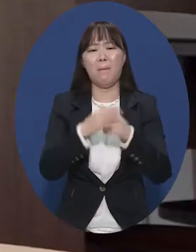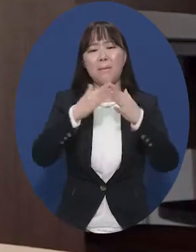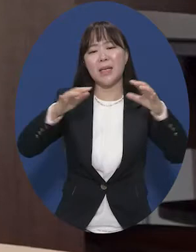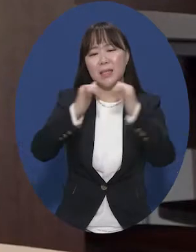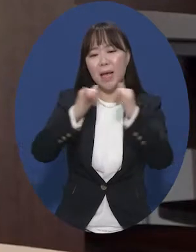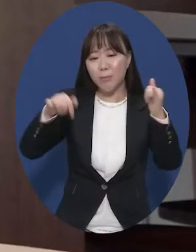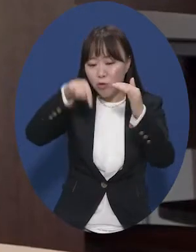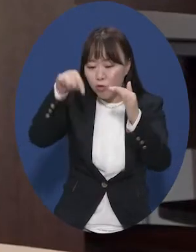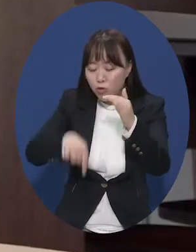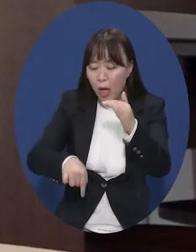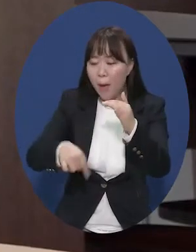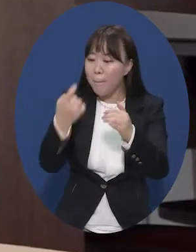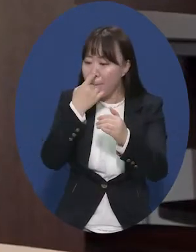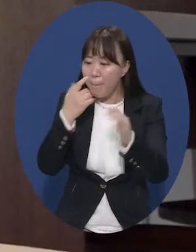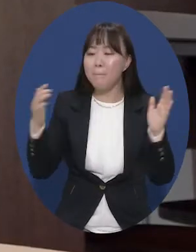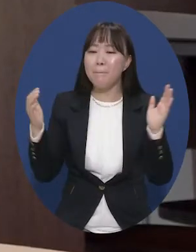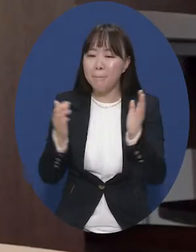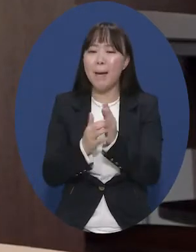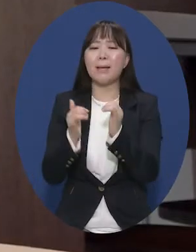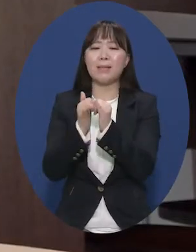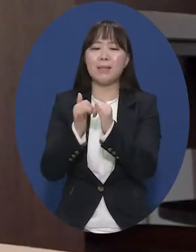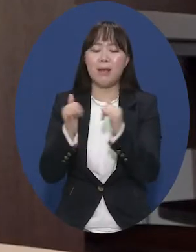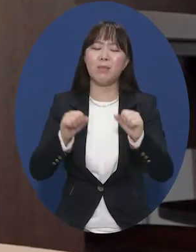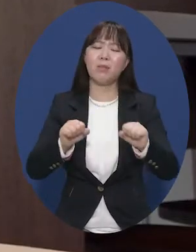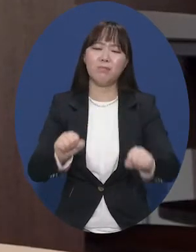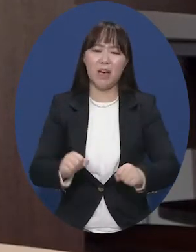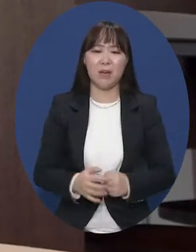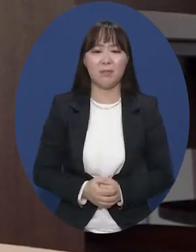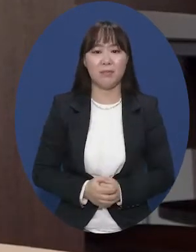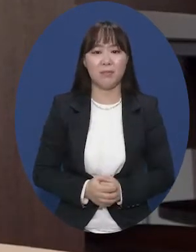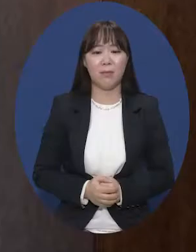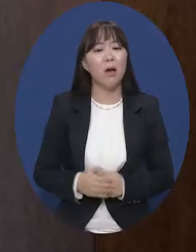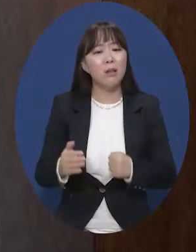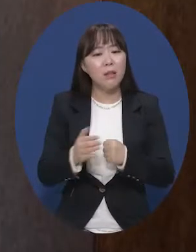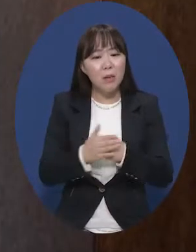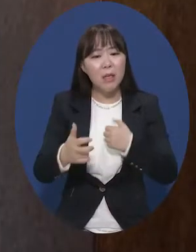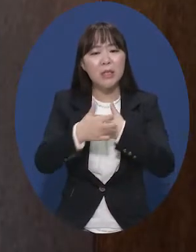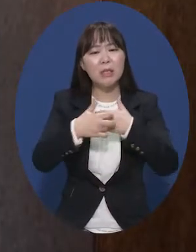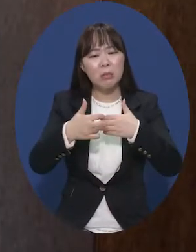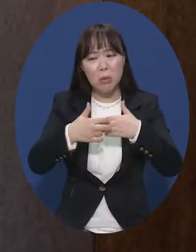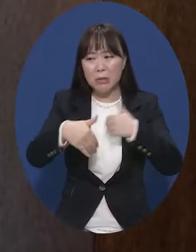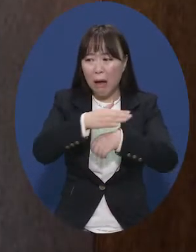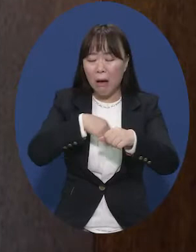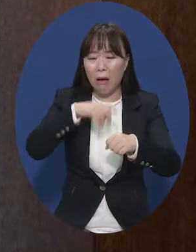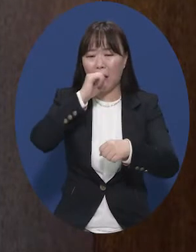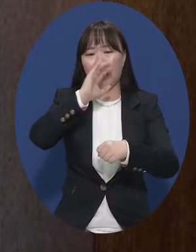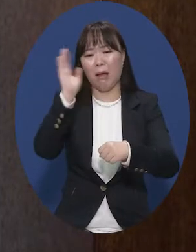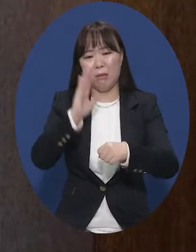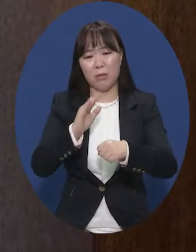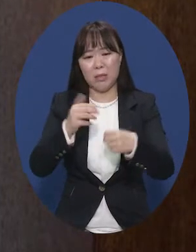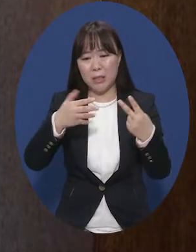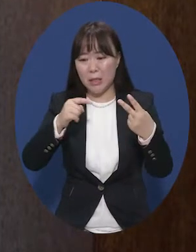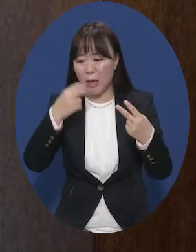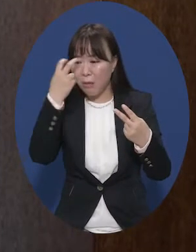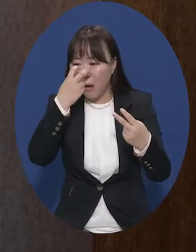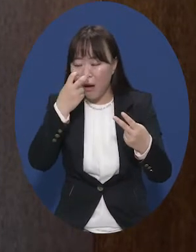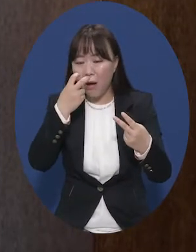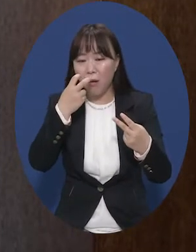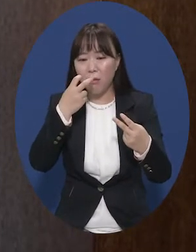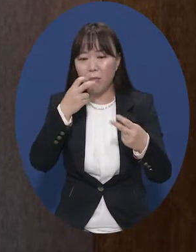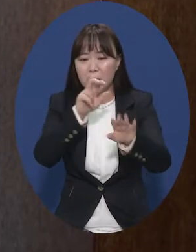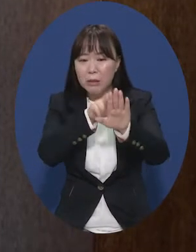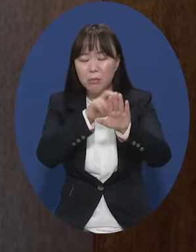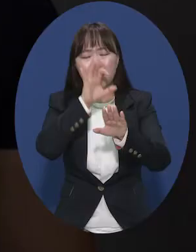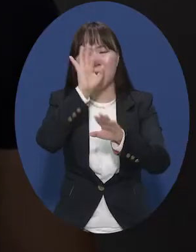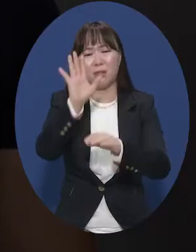아니라 마을 사람들 가운데 간호 교육을 받은 사람들이 거주하고 있어요. 그러니까 의료의 질은 형편도 없고 당연히 2차 진료를 받을